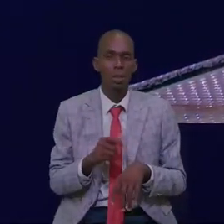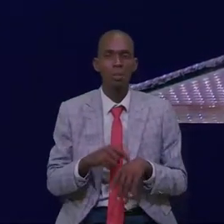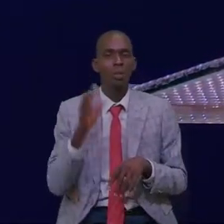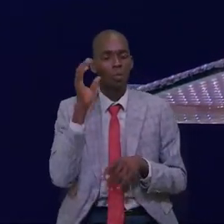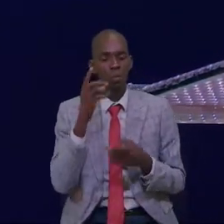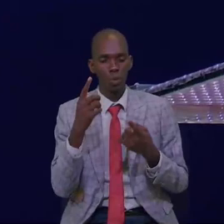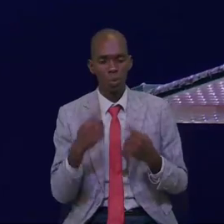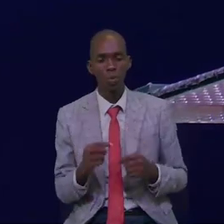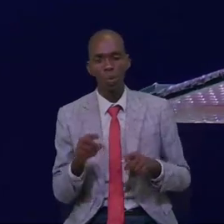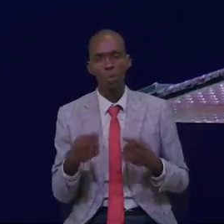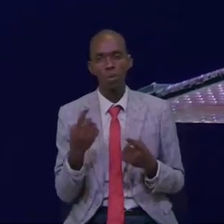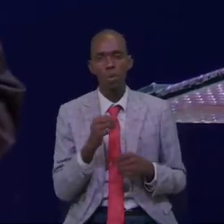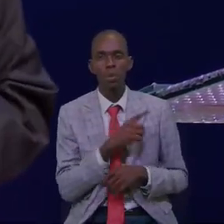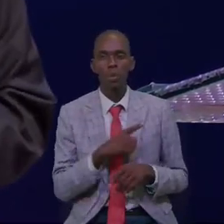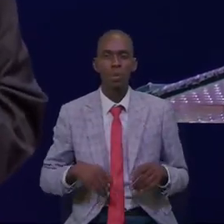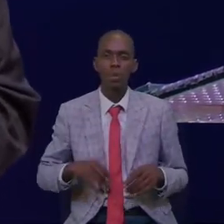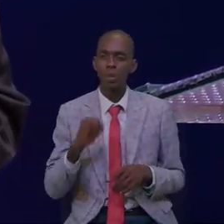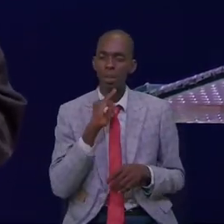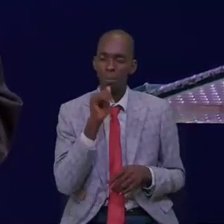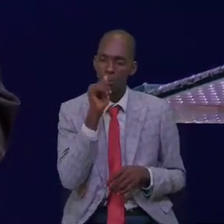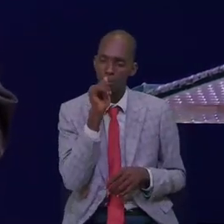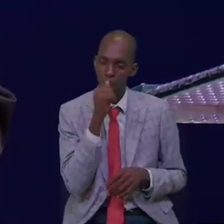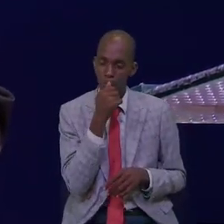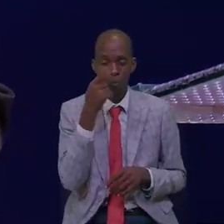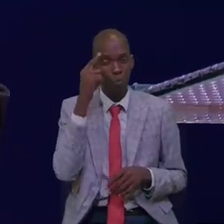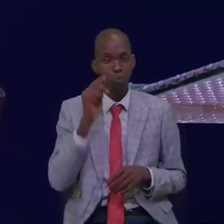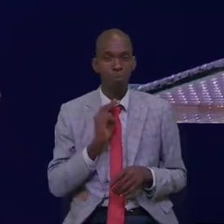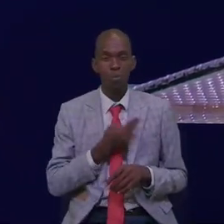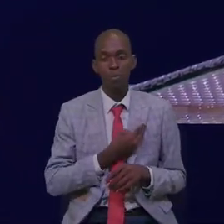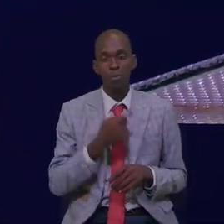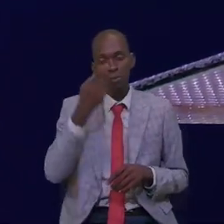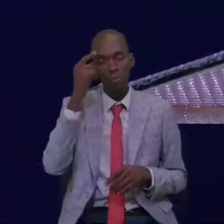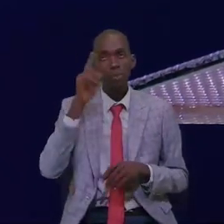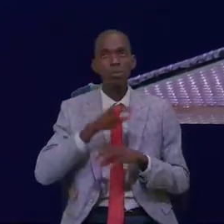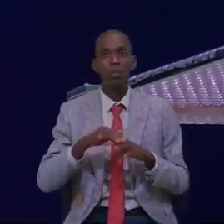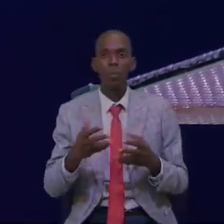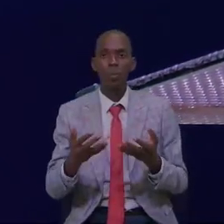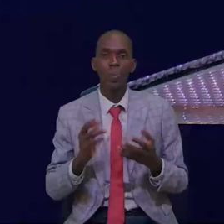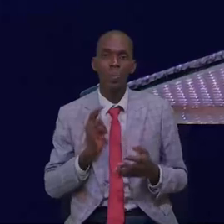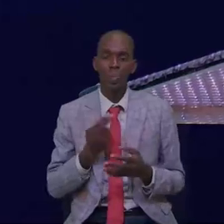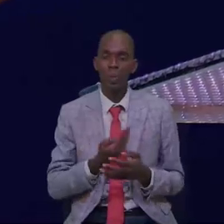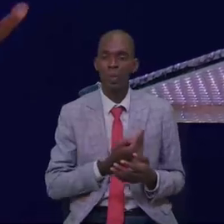venir et ôter. L'argent va venir et sera ôté. Le Seigneur est patient, ne voulant